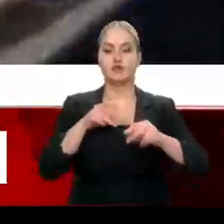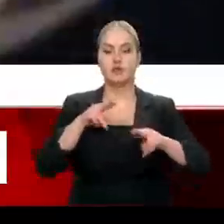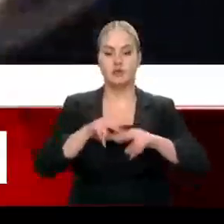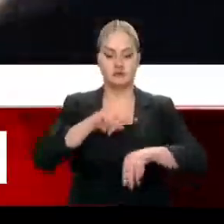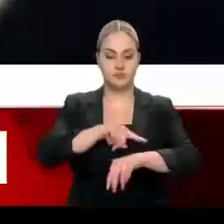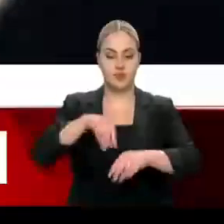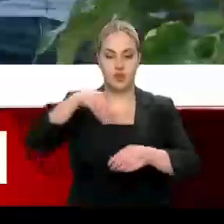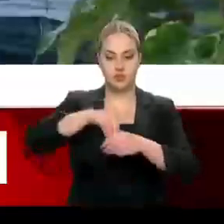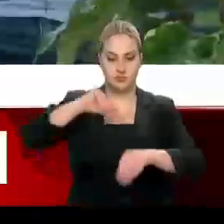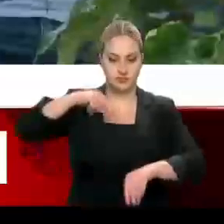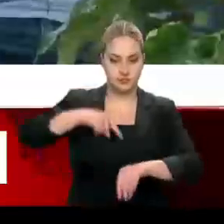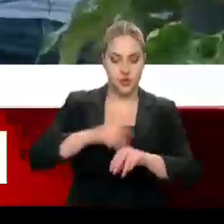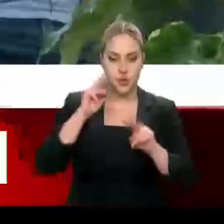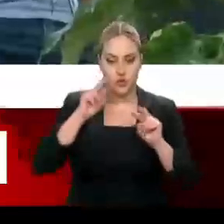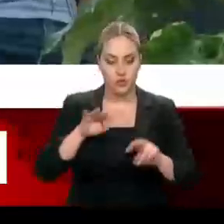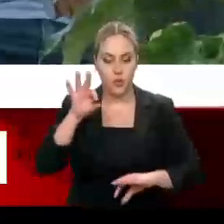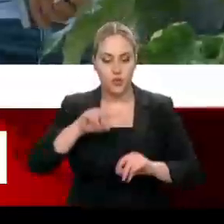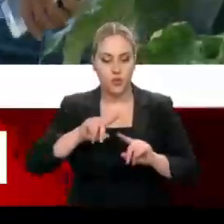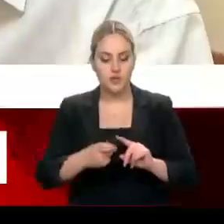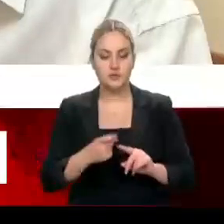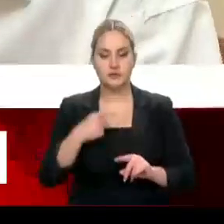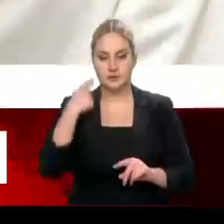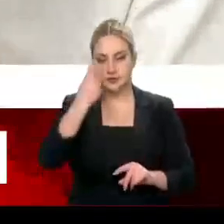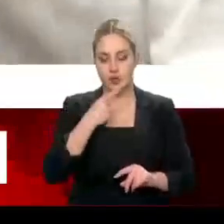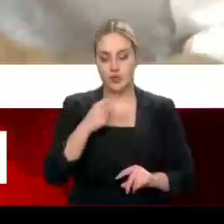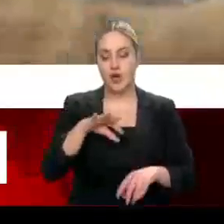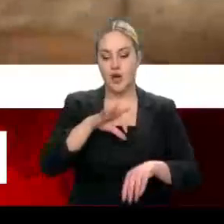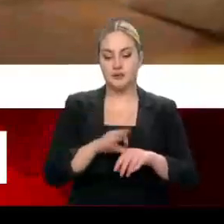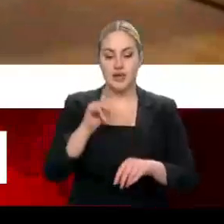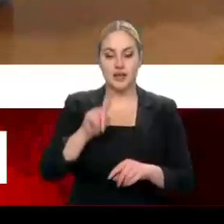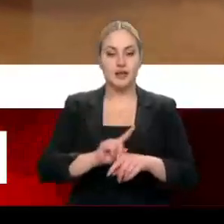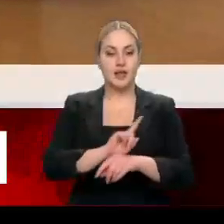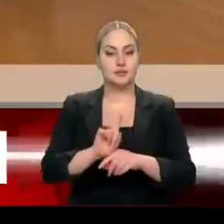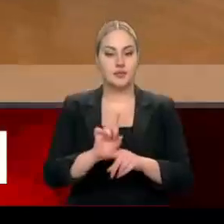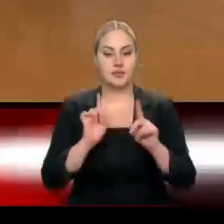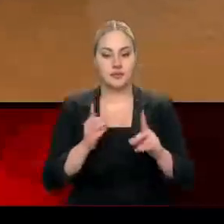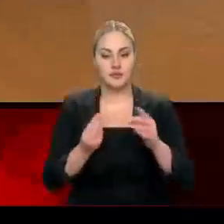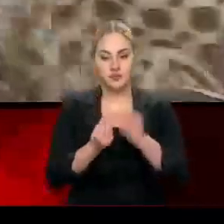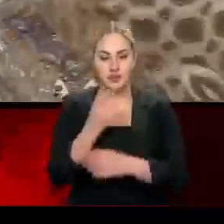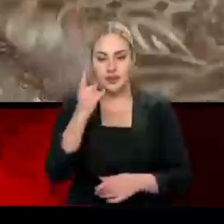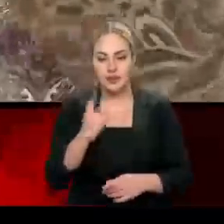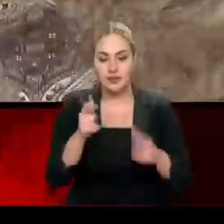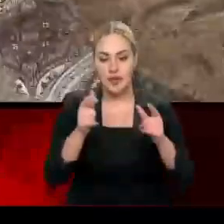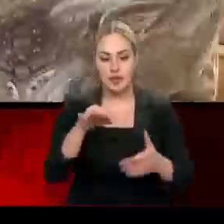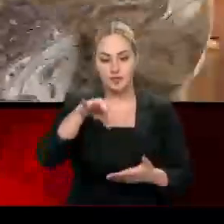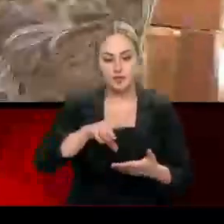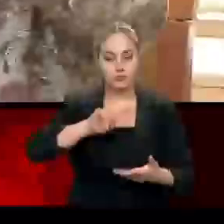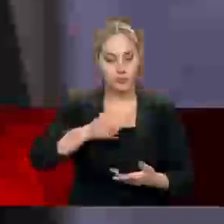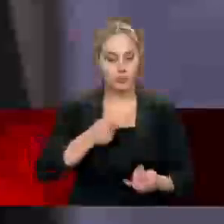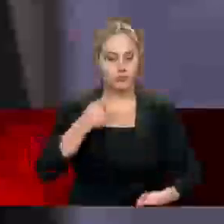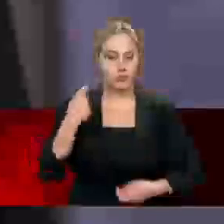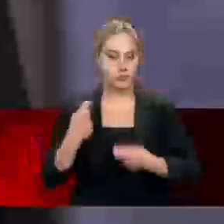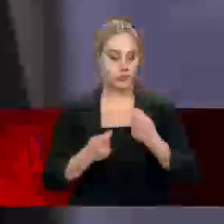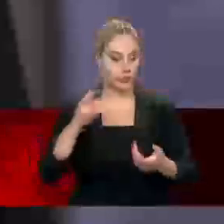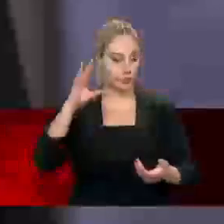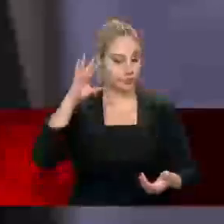içini görmemizi, ulaşmamızı sağlıyor. Hastalıkların ilk evrelerine, ilk çıktığı noktalara ulaşmaya